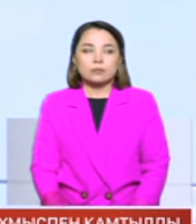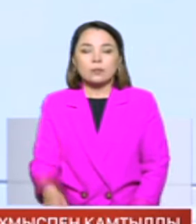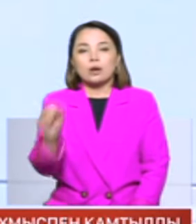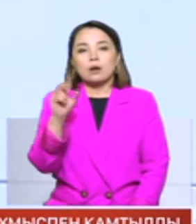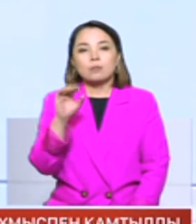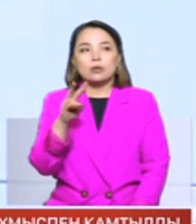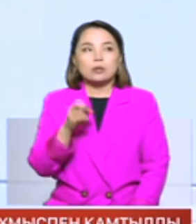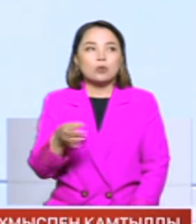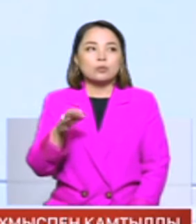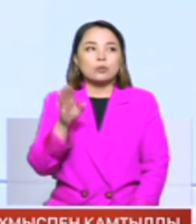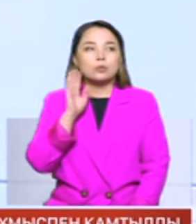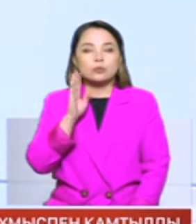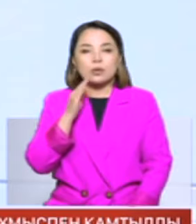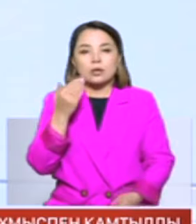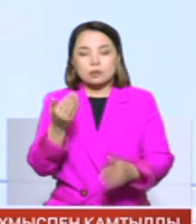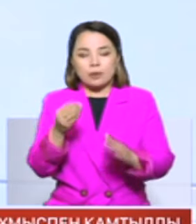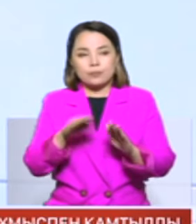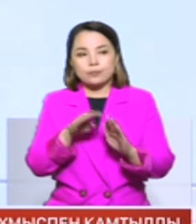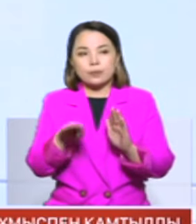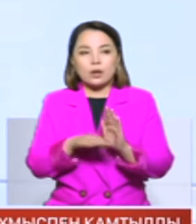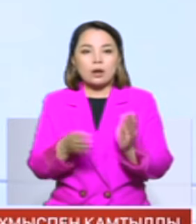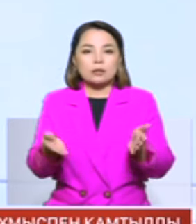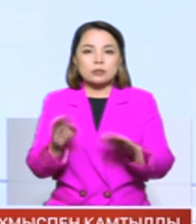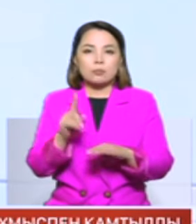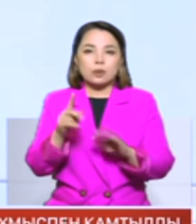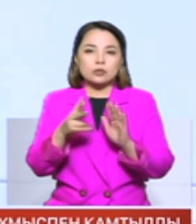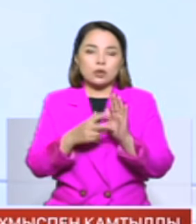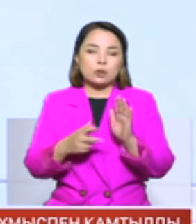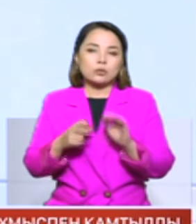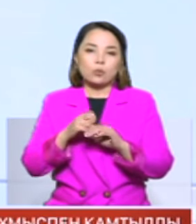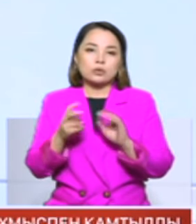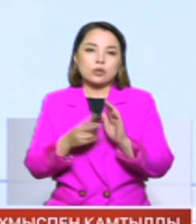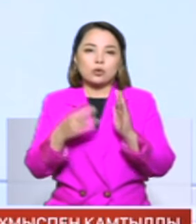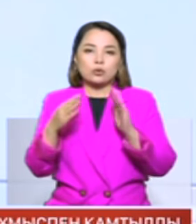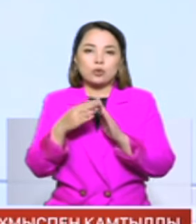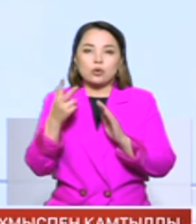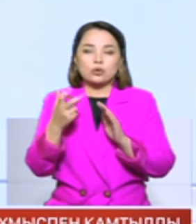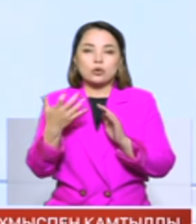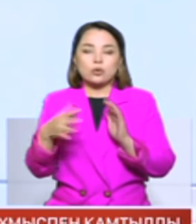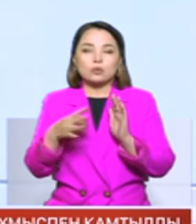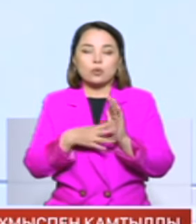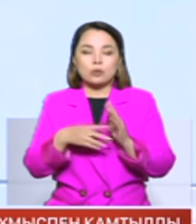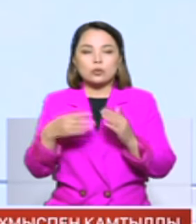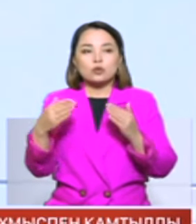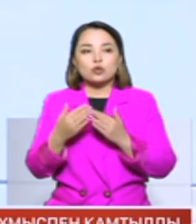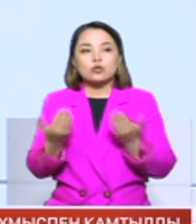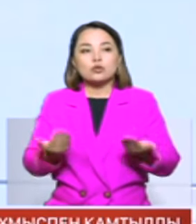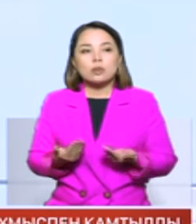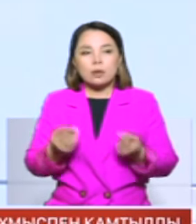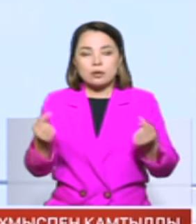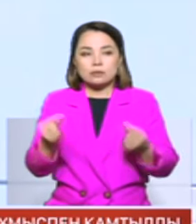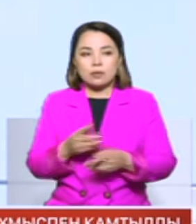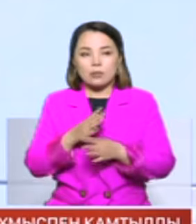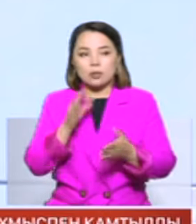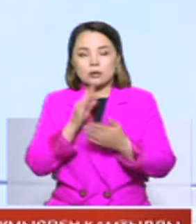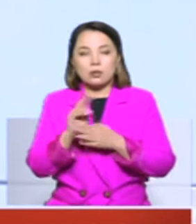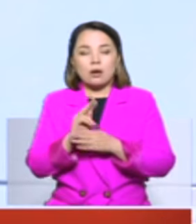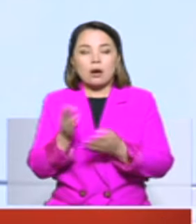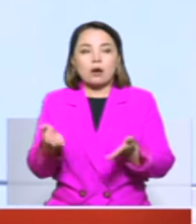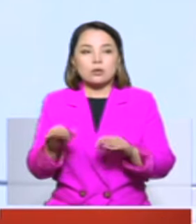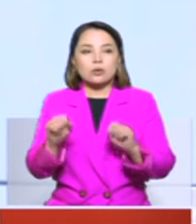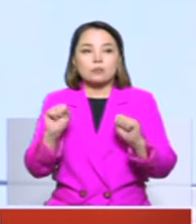Ақмола облысында су кірген 1817 үйдің 359-ы тұруға жарамсыз. Қалғанын қалпына келтіруге болады.